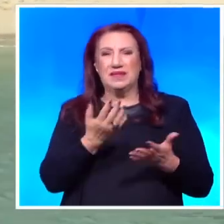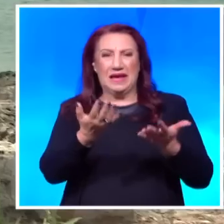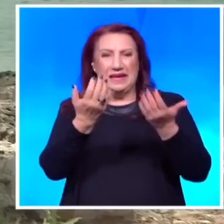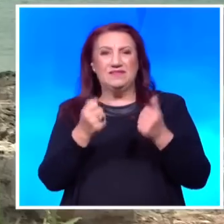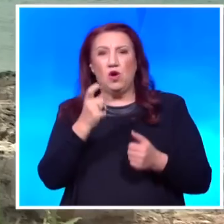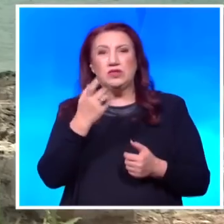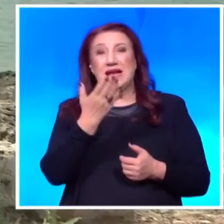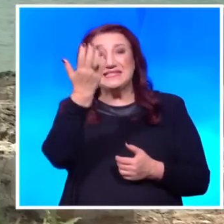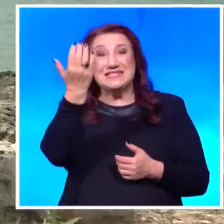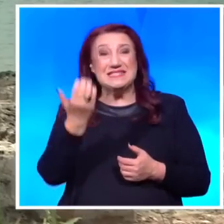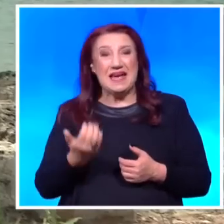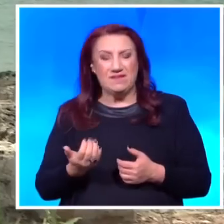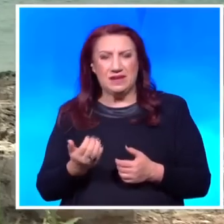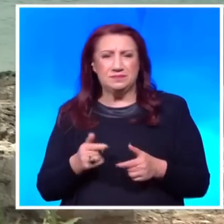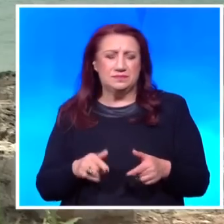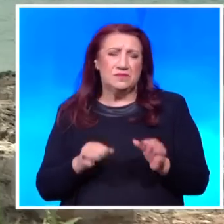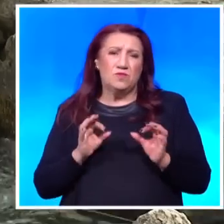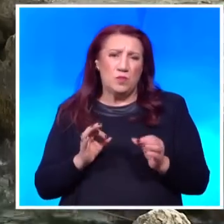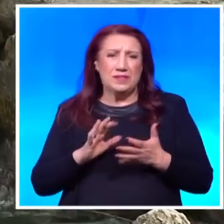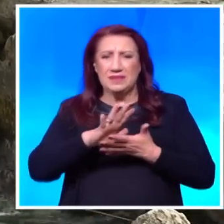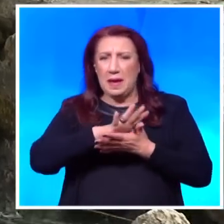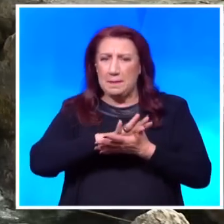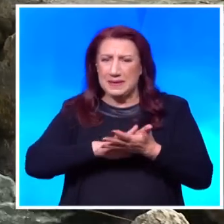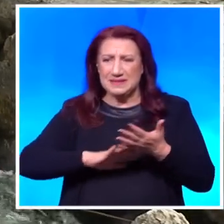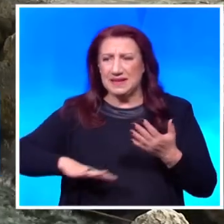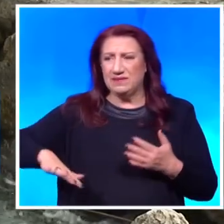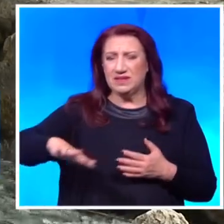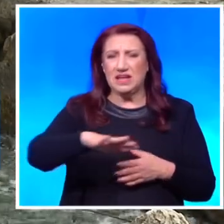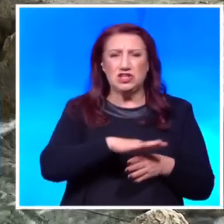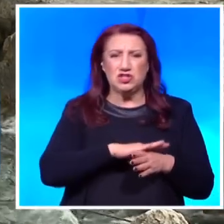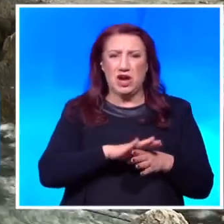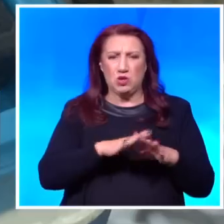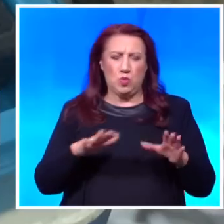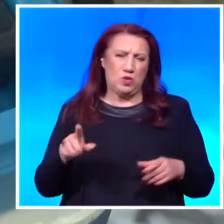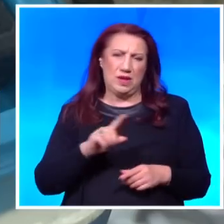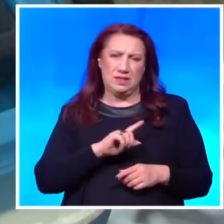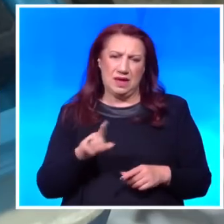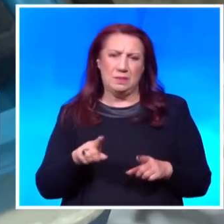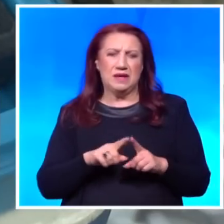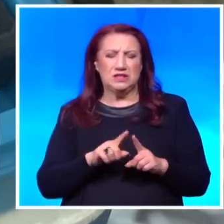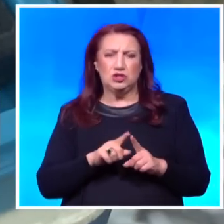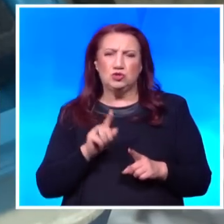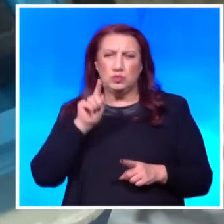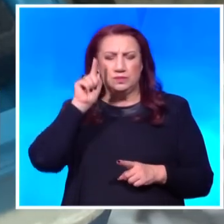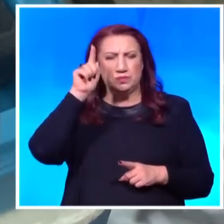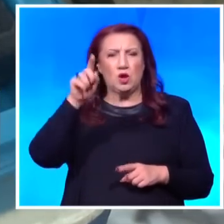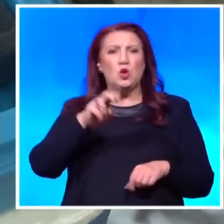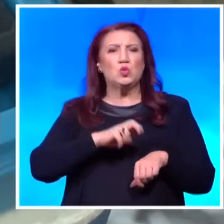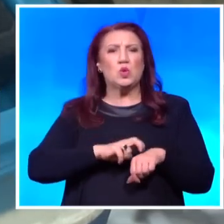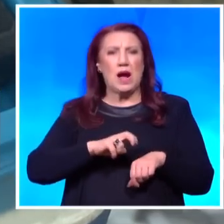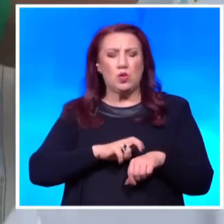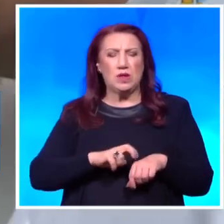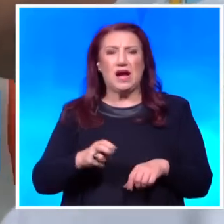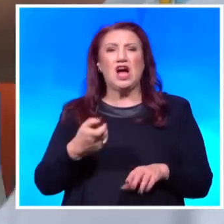До момента замърсяване в нашата акватория няма. Освен от морето, проби се взимат и от три брегови пункта на север – Дуранкулак, Шабла и